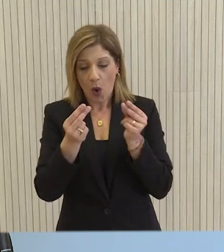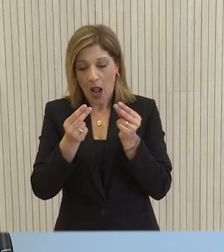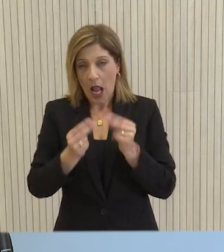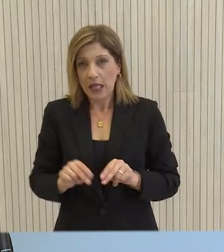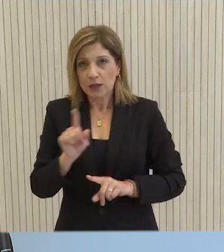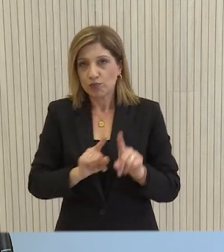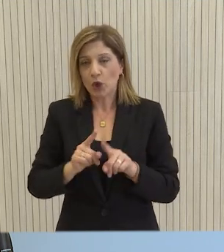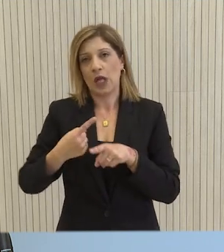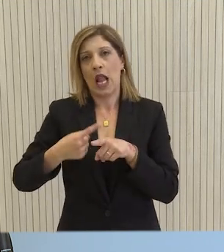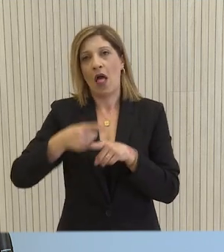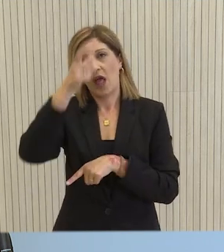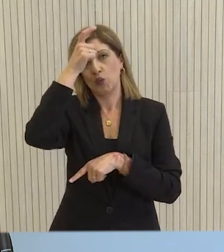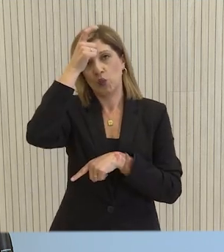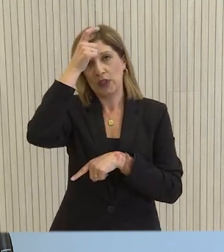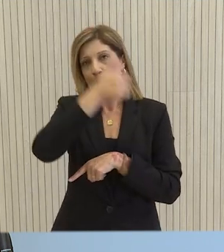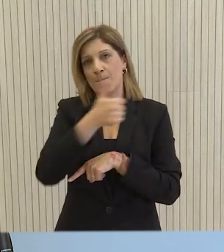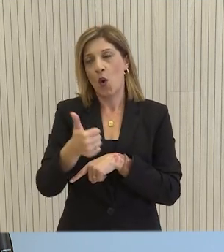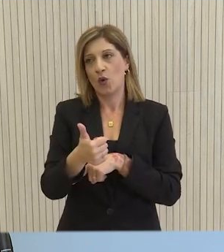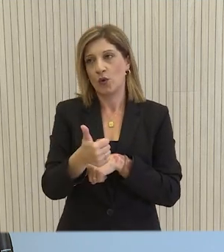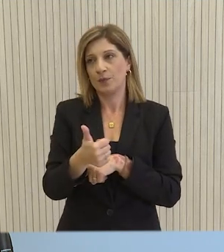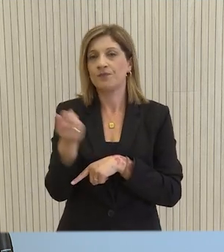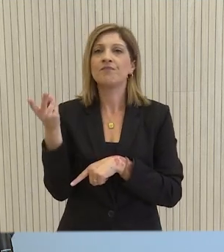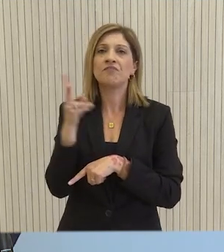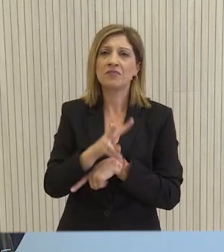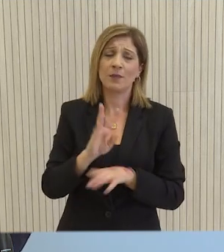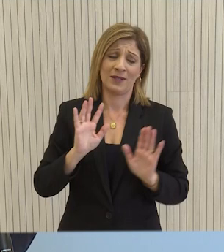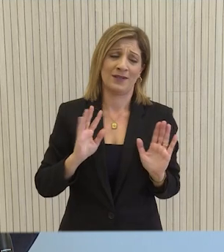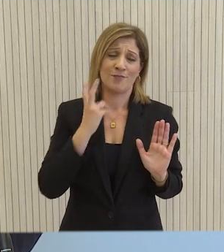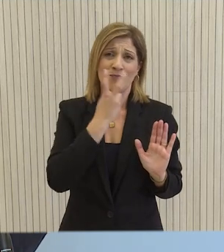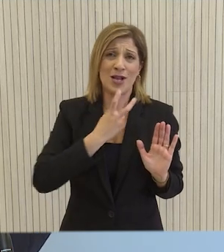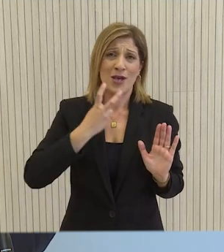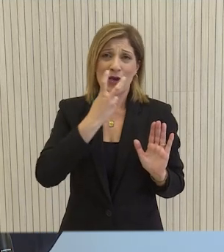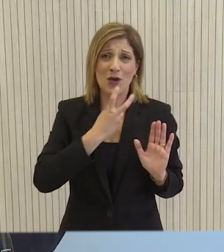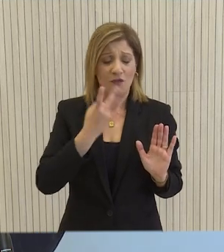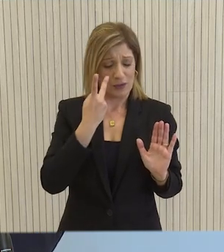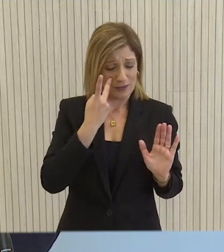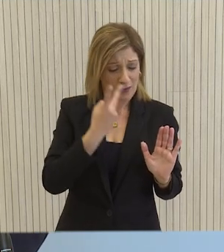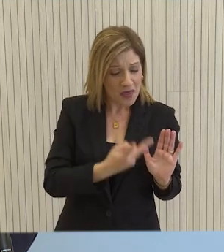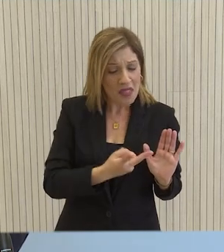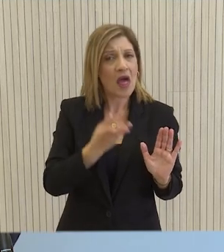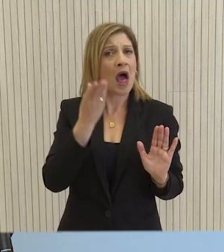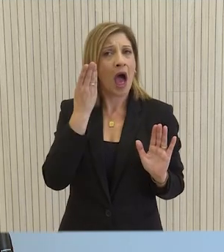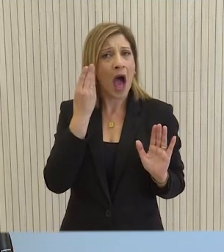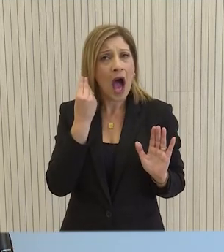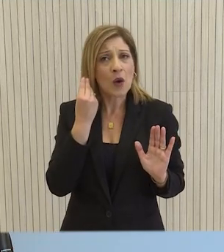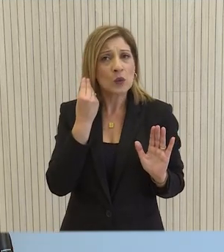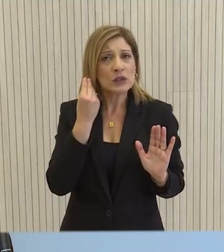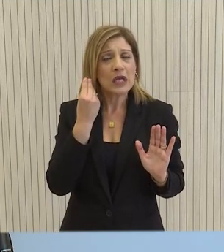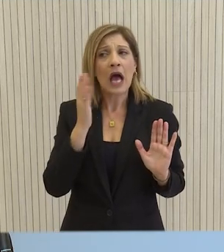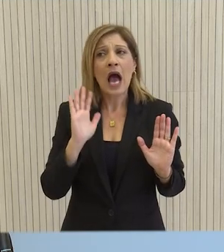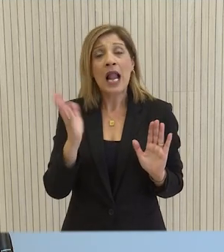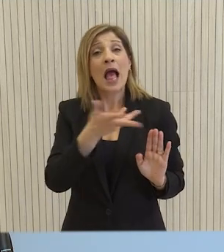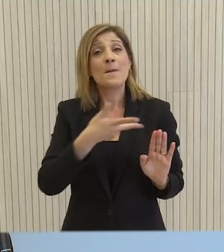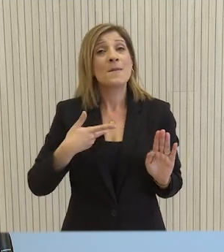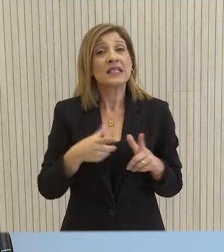Πώς σχολιάζεται αυτό το? Δεν μπορούμε να σχολιάσουμε πληροφορίες, οι οποίες έχουμε δει και εμείς σε σχετικά δημοσιεύματα.